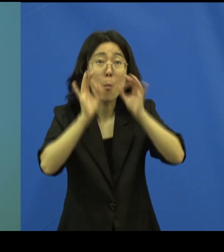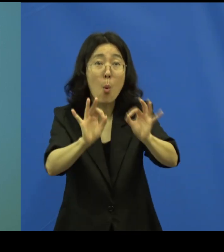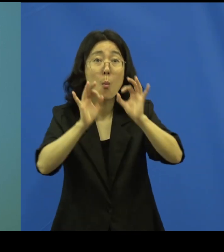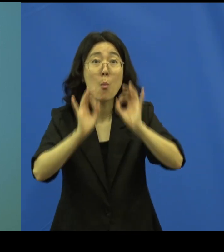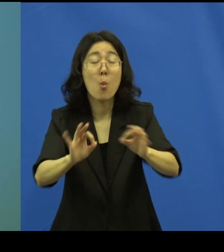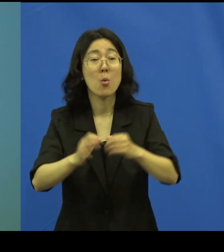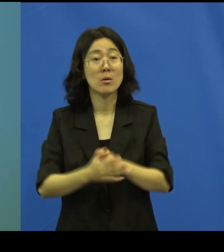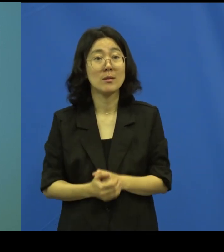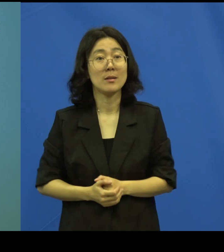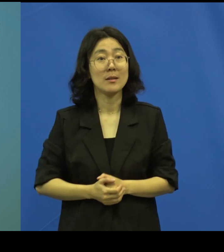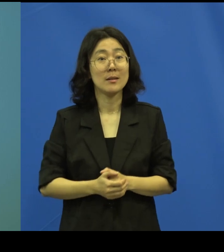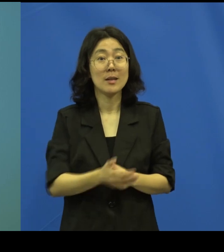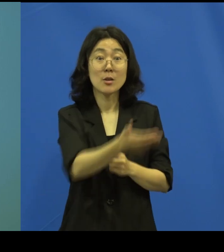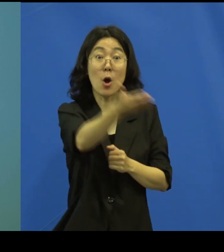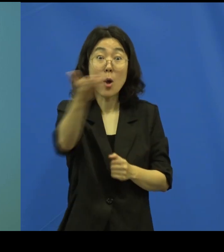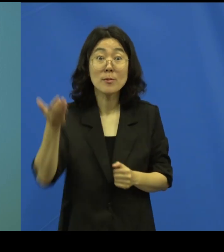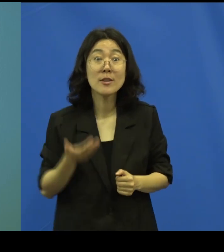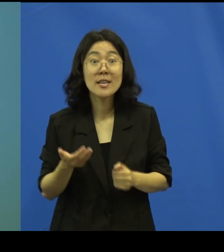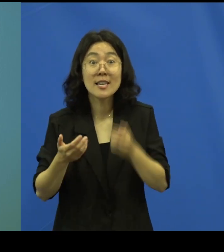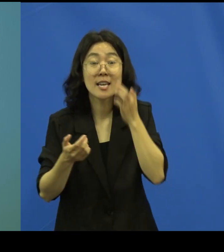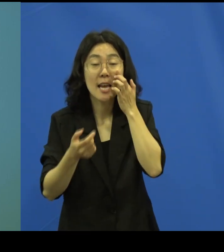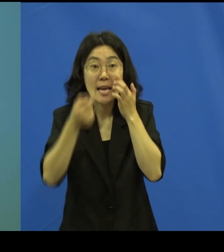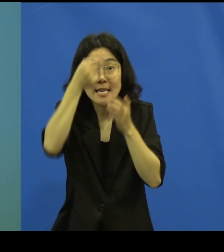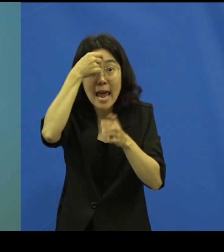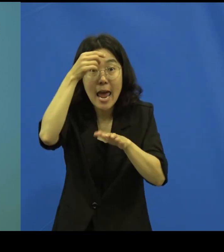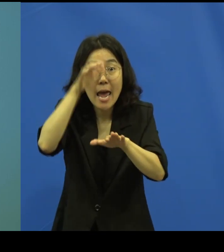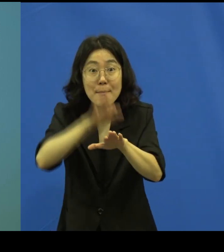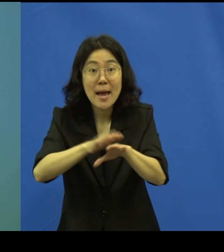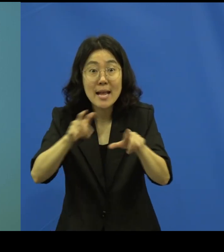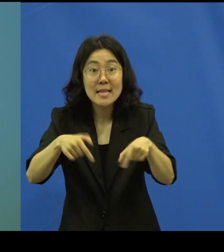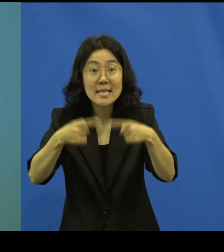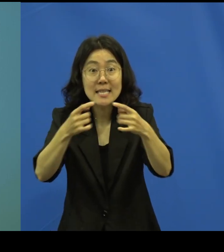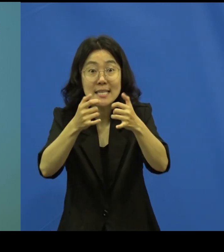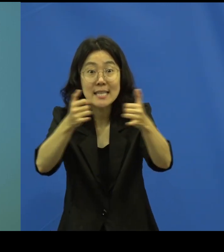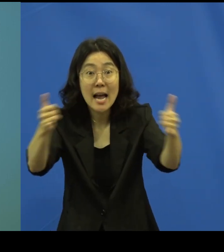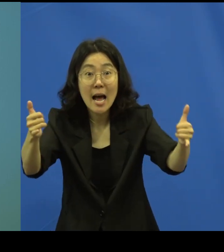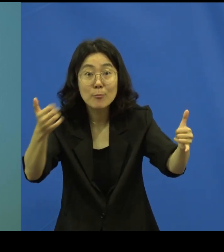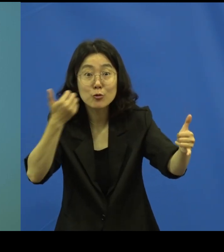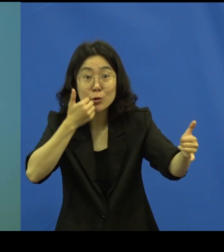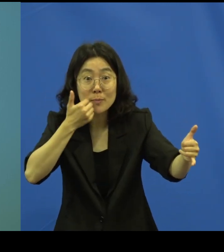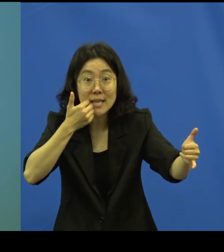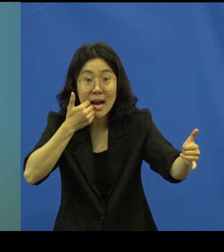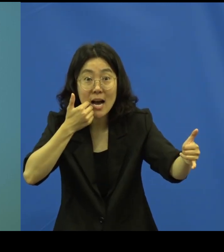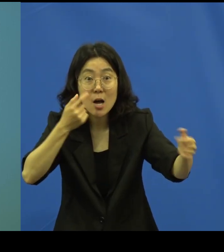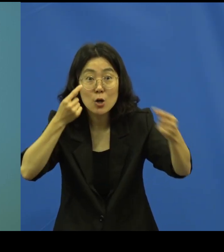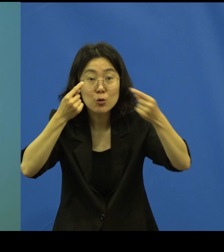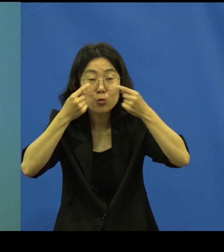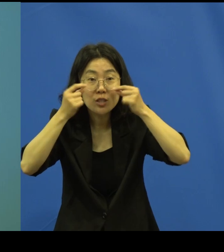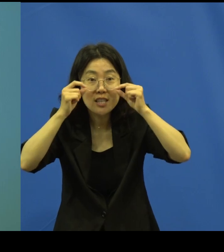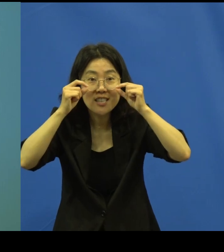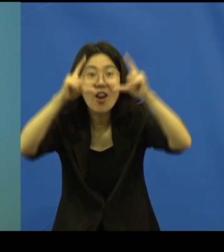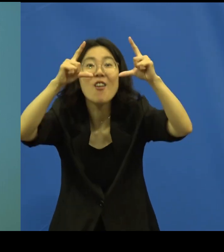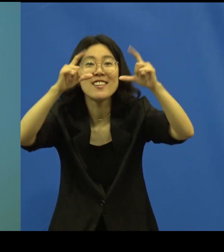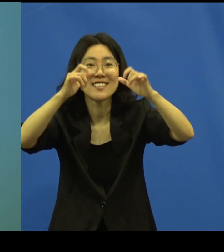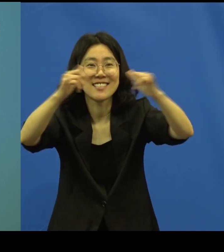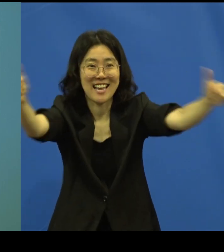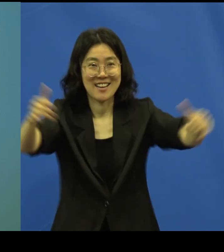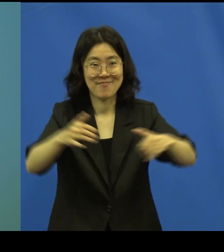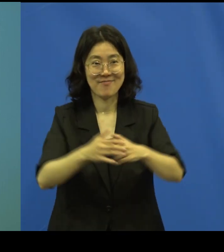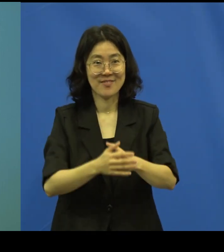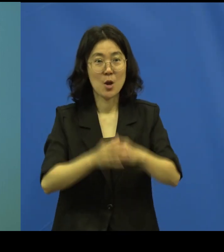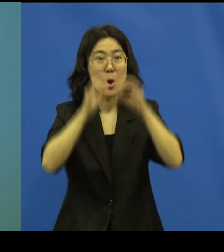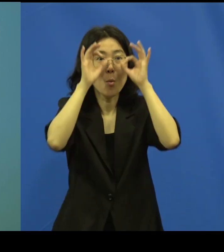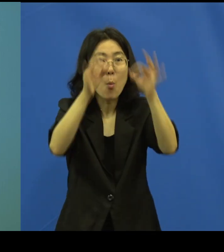그러니까 누가 예배를 드리고 경배를 하는 겁니까? 눈이 열린 자. 하나님이 보여주시는 환상을 요한이